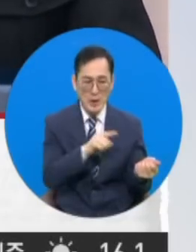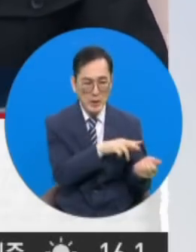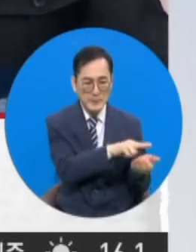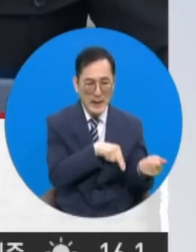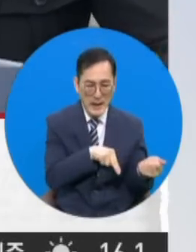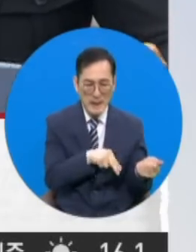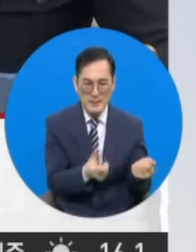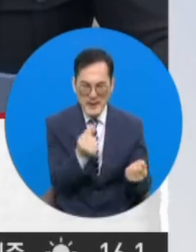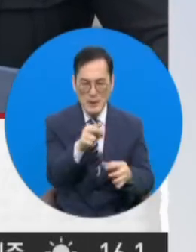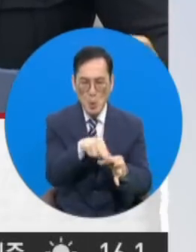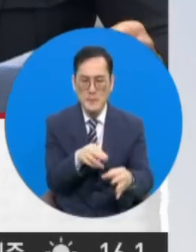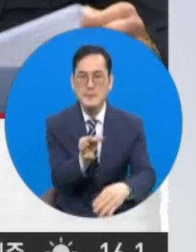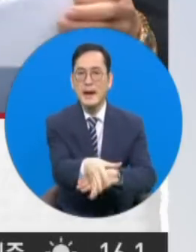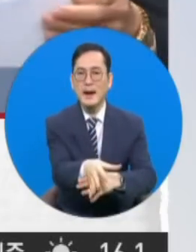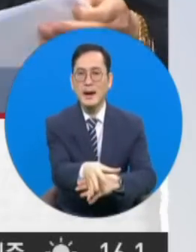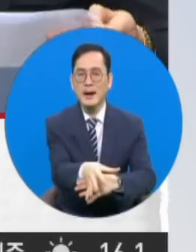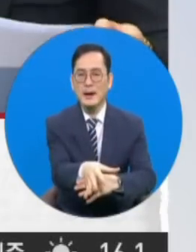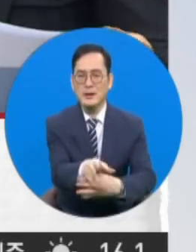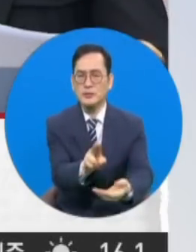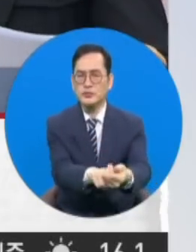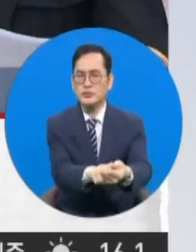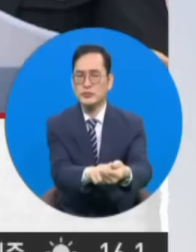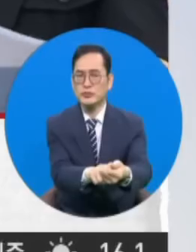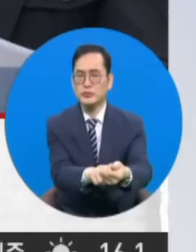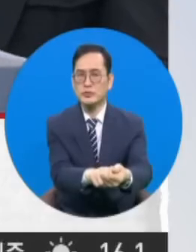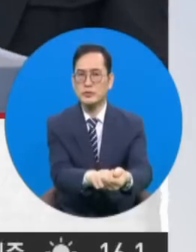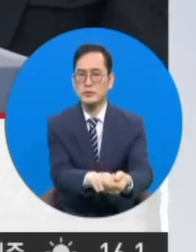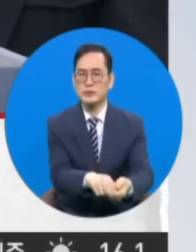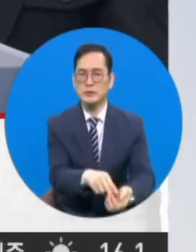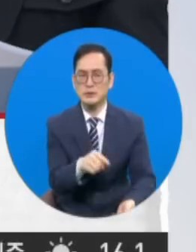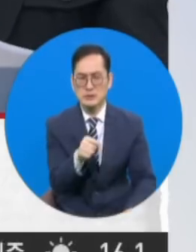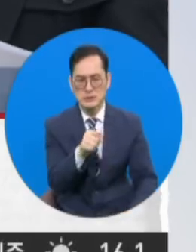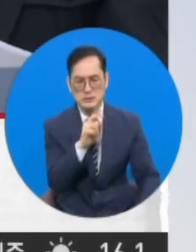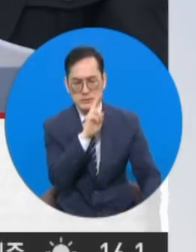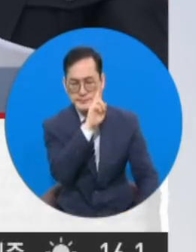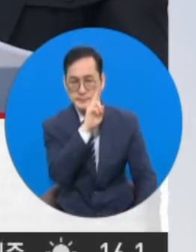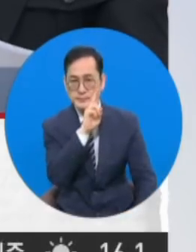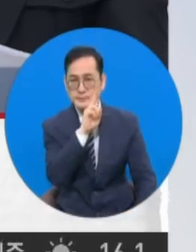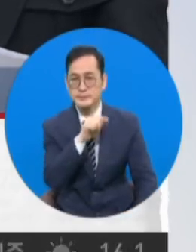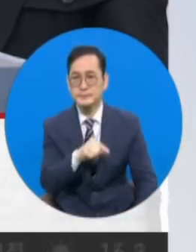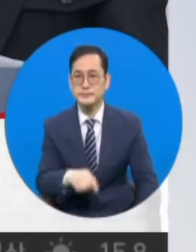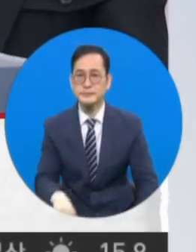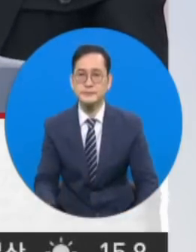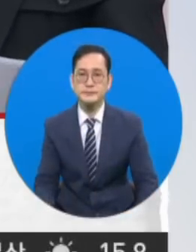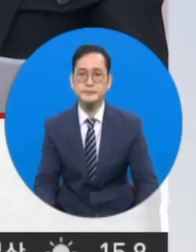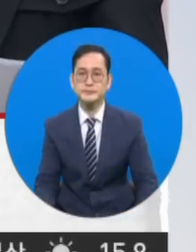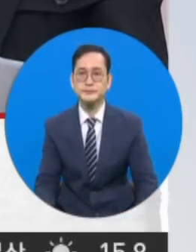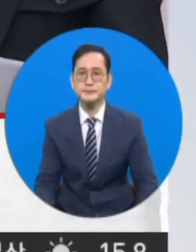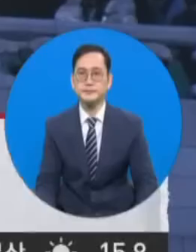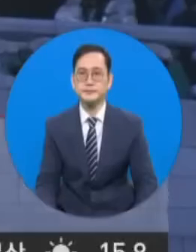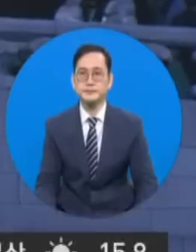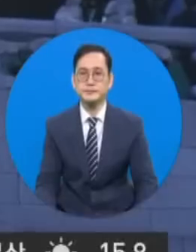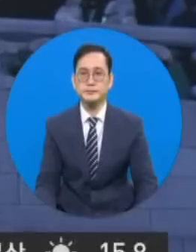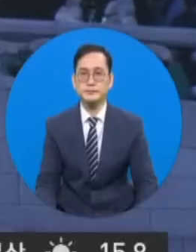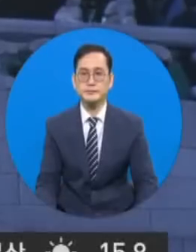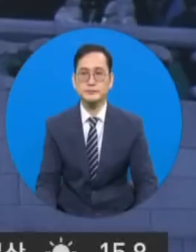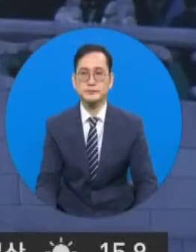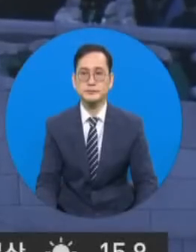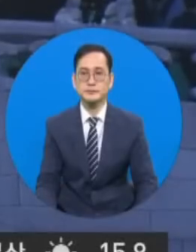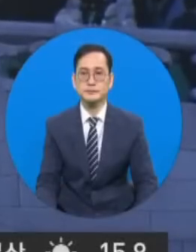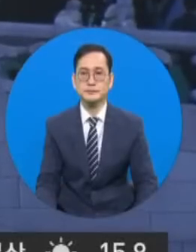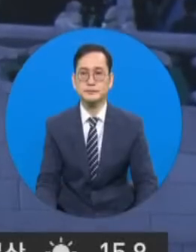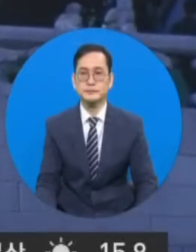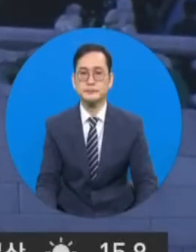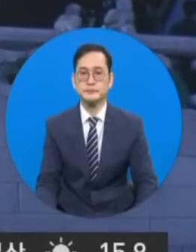거거든요 그렇기 때문에 아마 이런 것들도 이제 앞으로 상당히 문제가 될 가능성이 크다 이렇게 봅니다 이제 쟁반상 변호사님 견해도 들어봤습니다